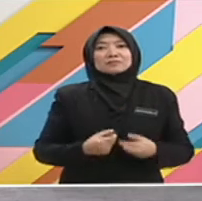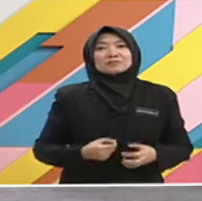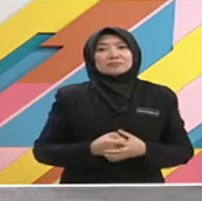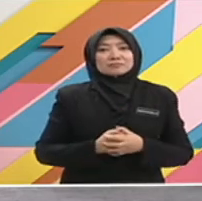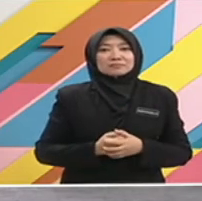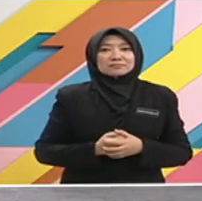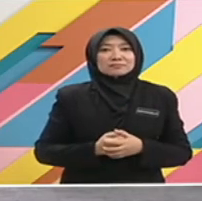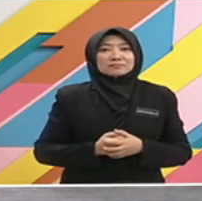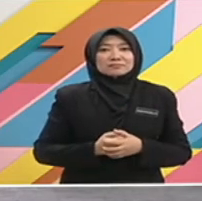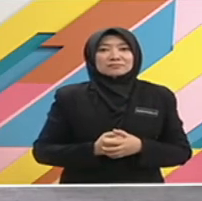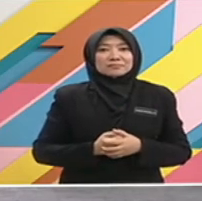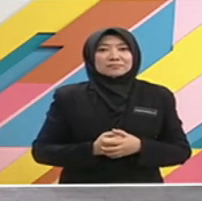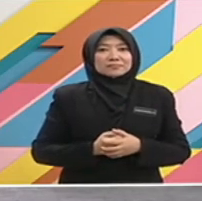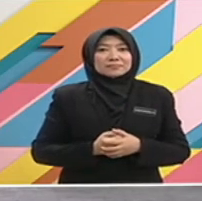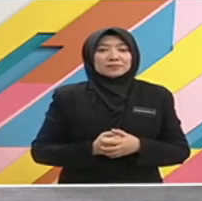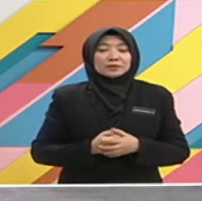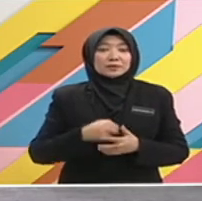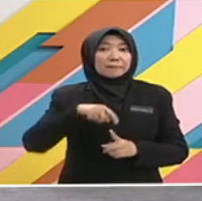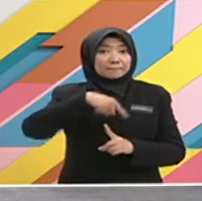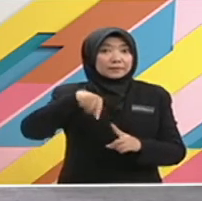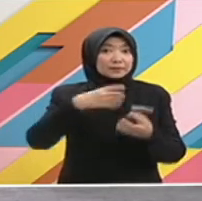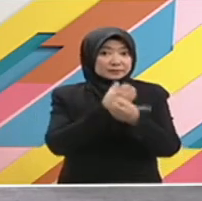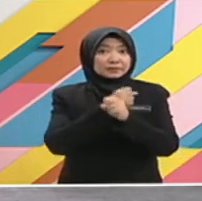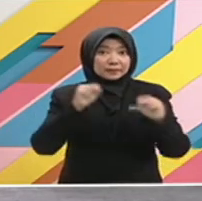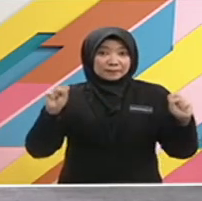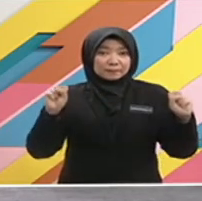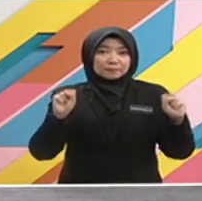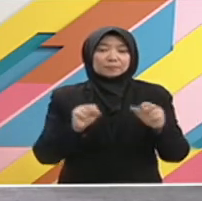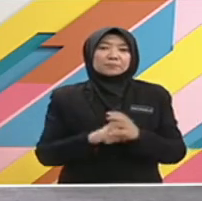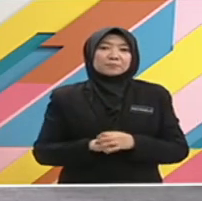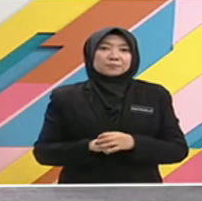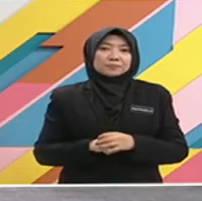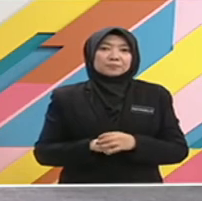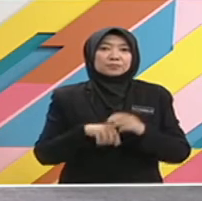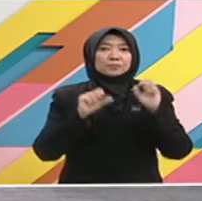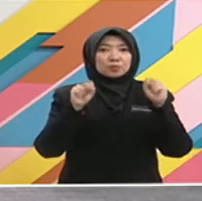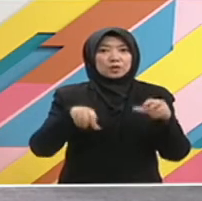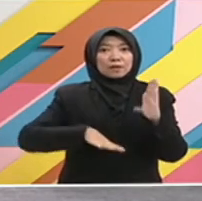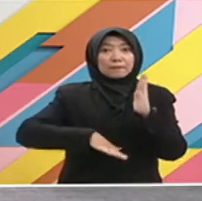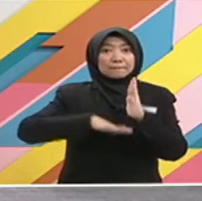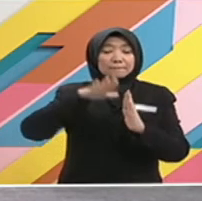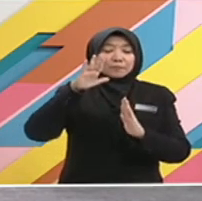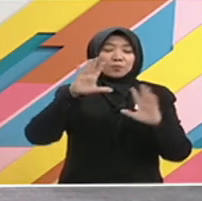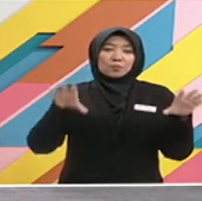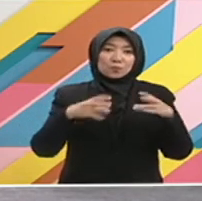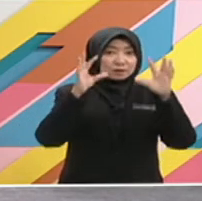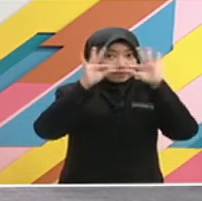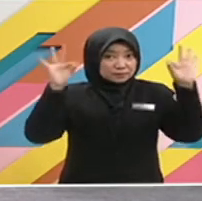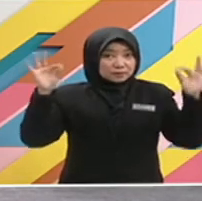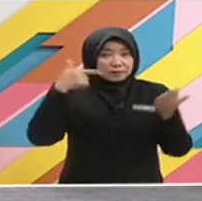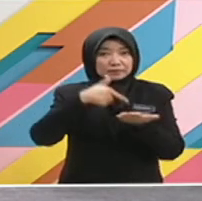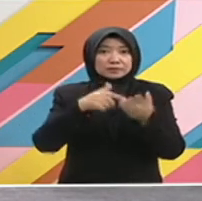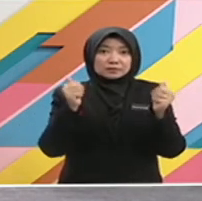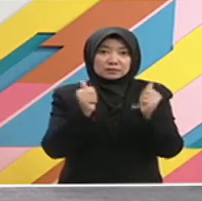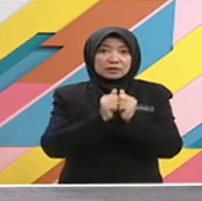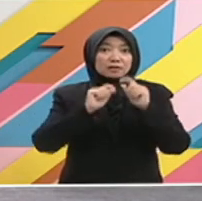Okey, baiklah. Rasanya kita bila dah siap macam ni, kita boleh lebih cantikkan lagi hasil kita dengan letak